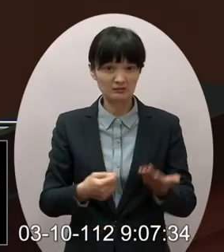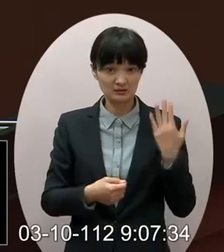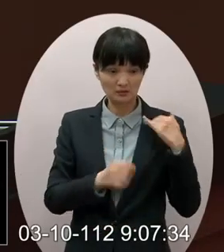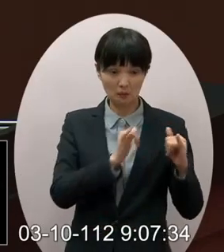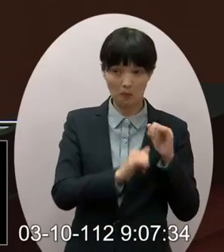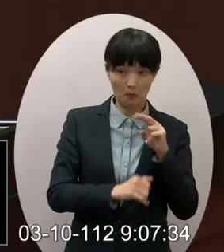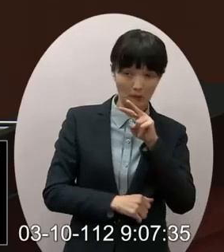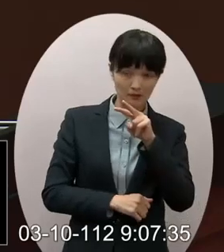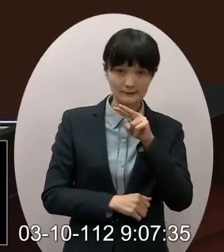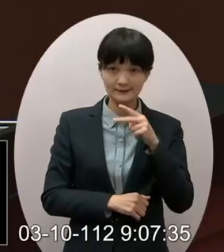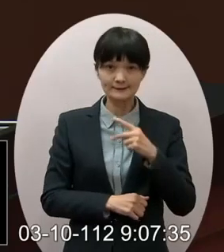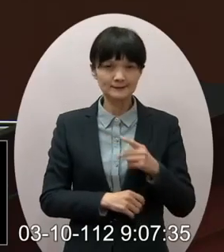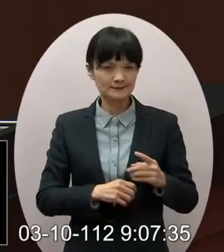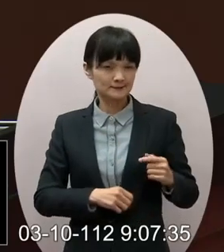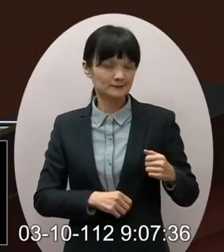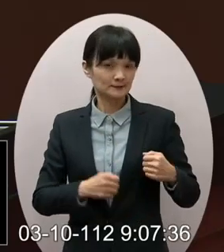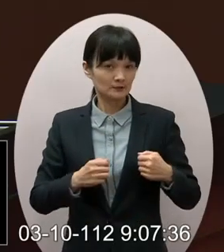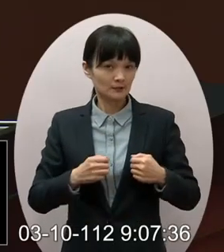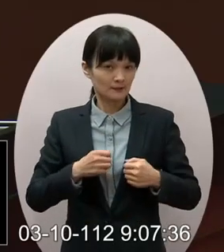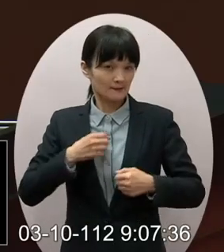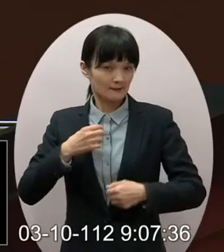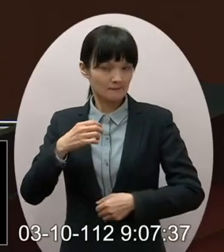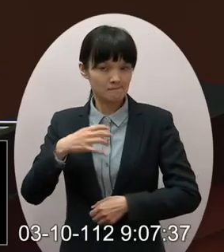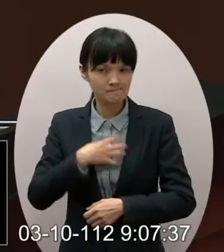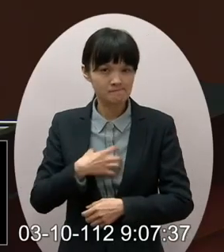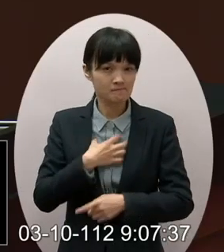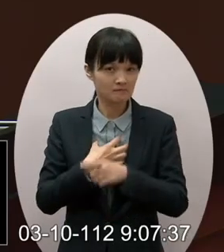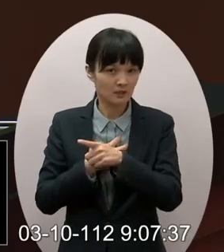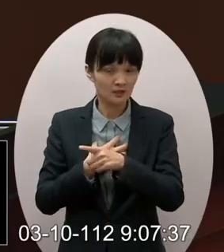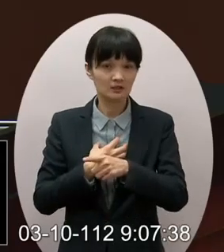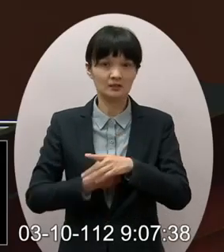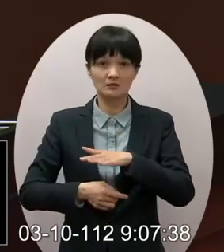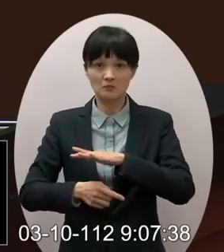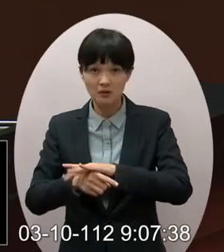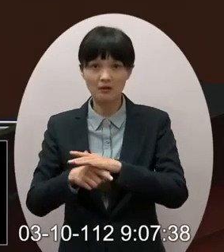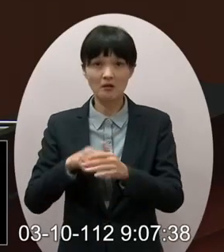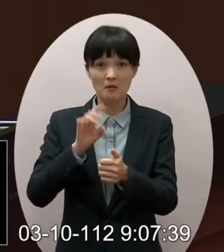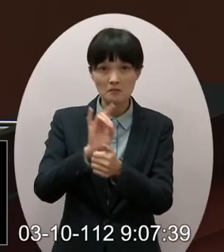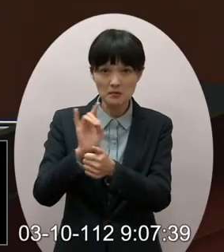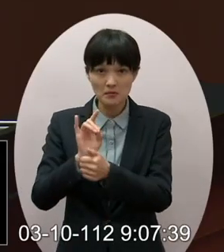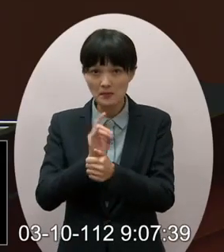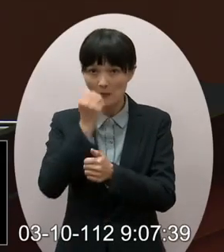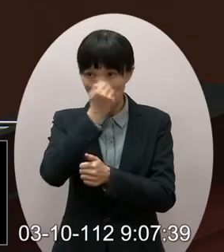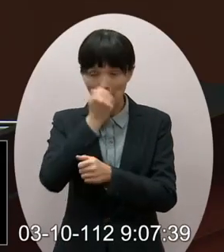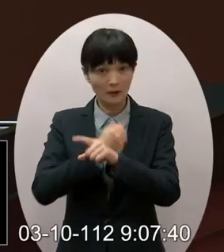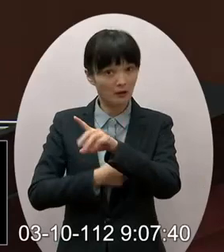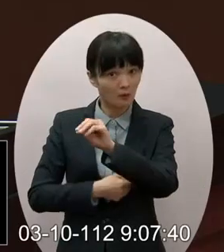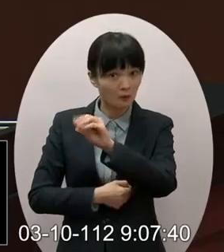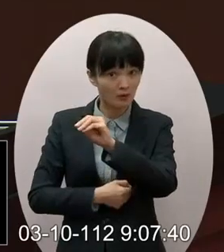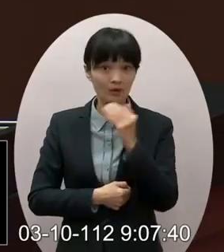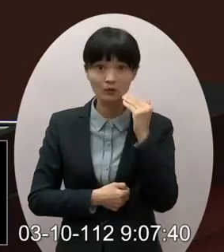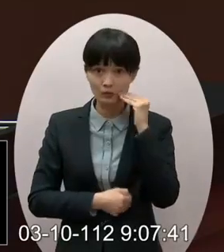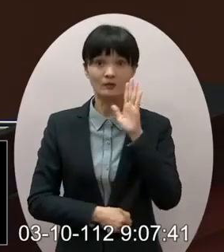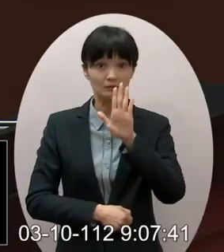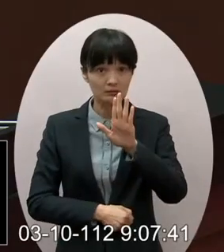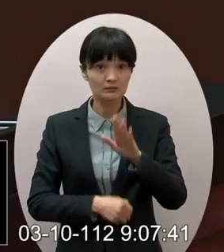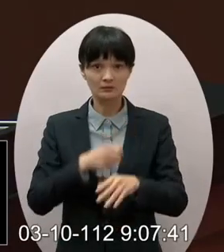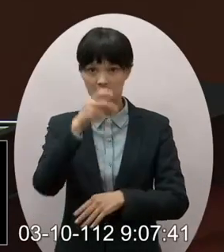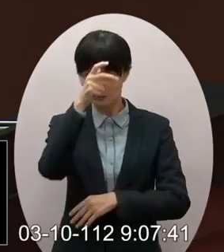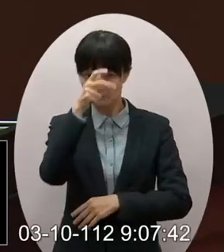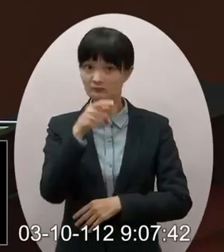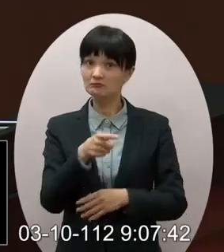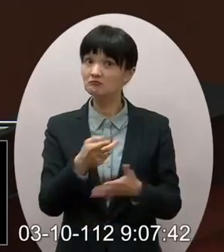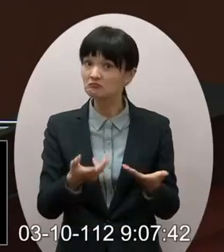绝人蛇诈骗贩毒或是相关的犯罪分子，如果有，警方的公权力在哪